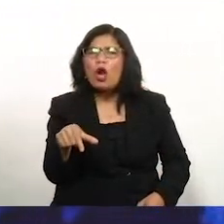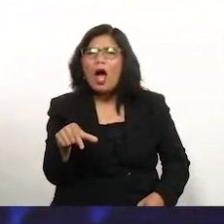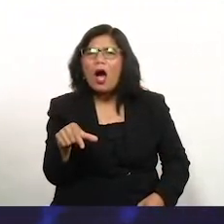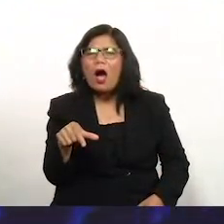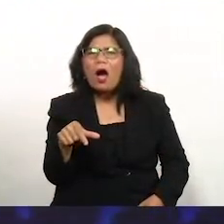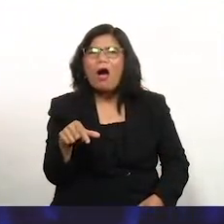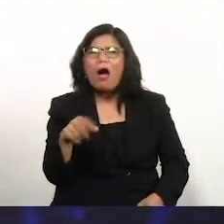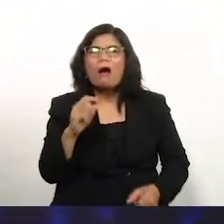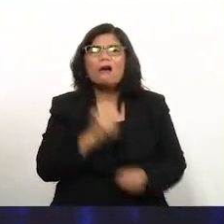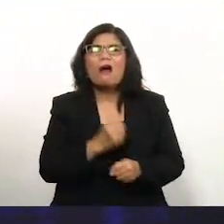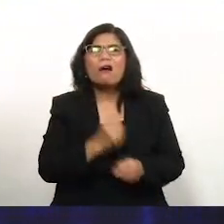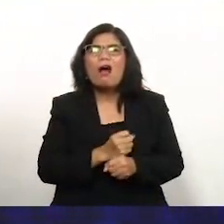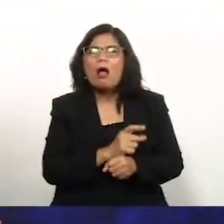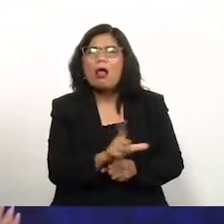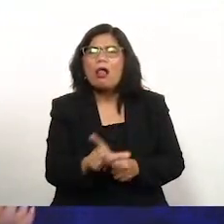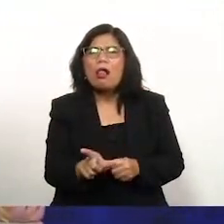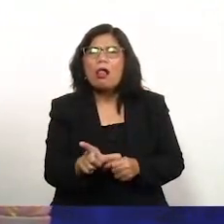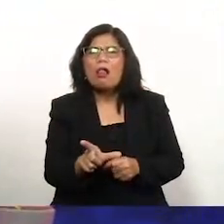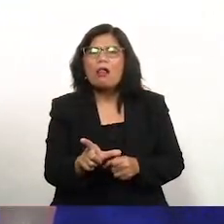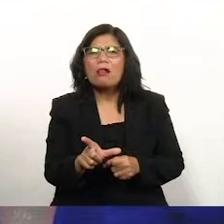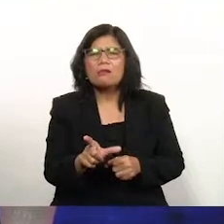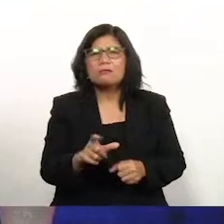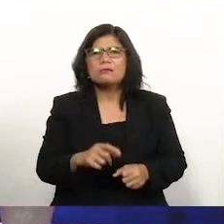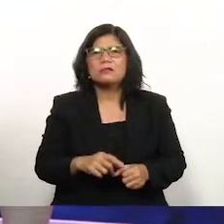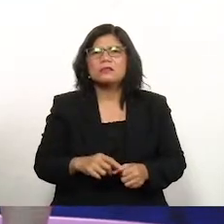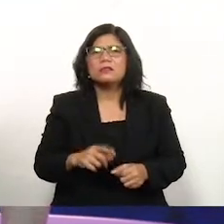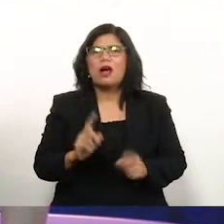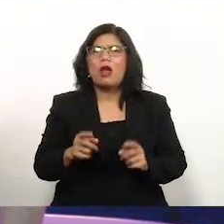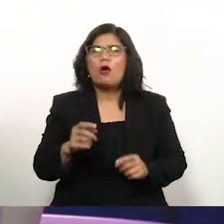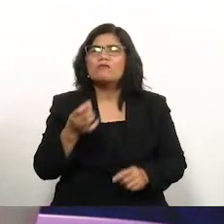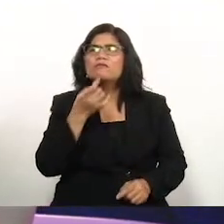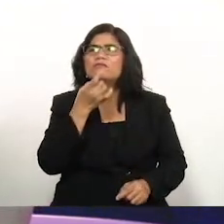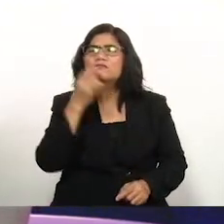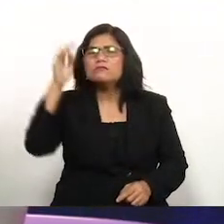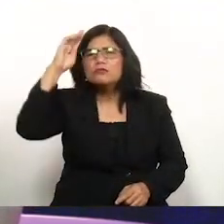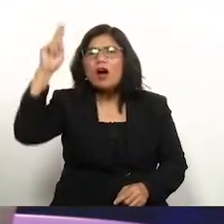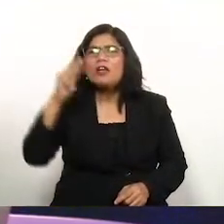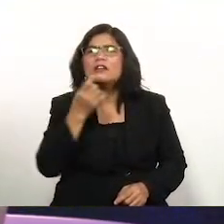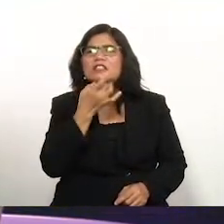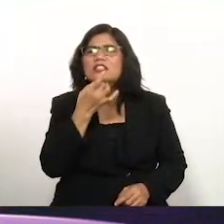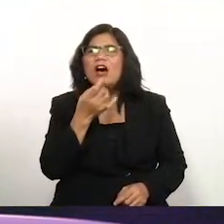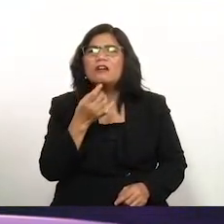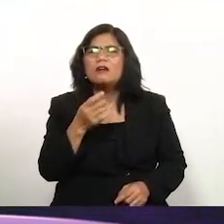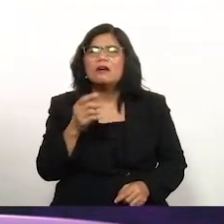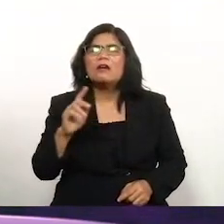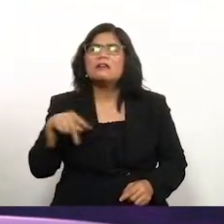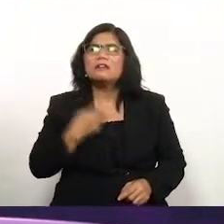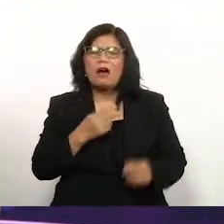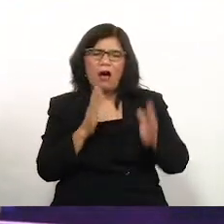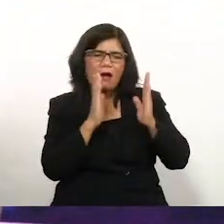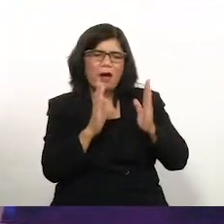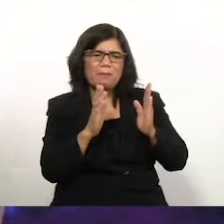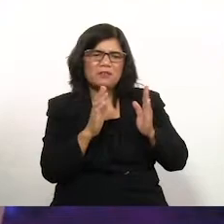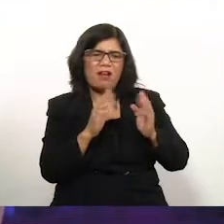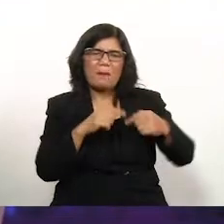Tuhan ijinkan saya gagal 10 tuhan izinkan saya menghadapi hal-hal yang menyakitkan dia